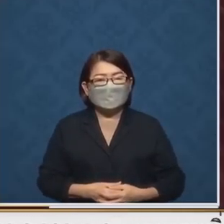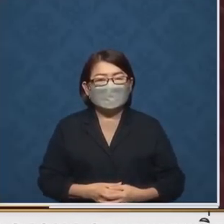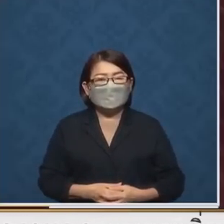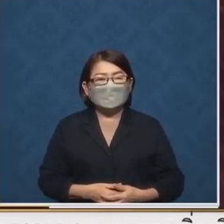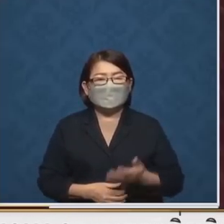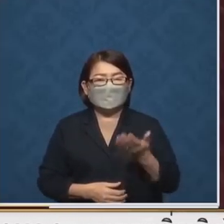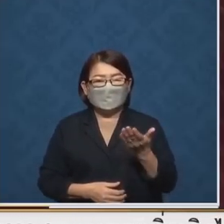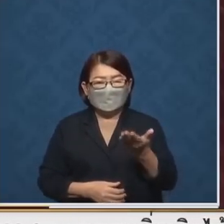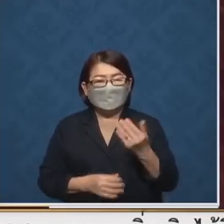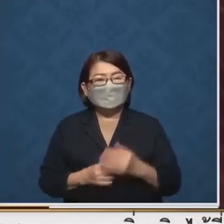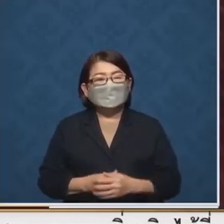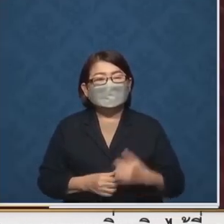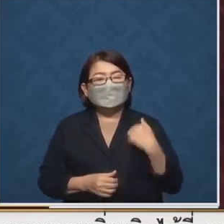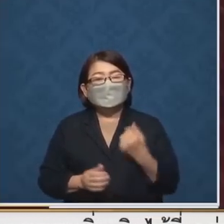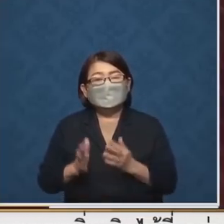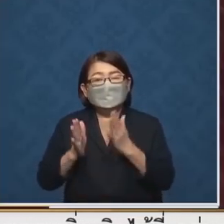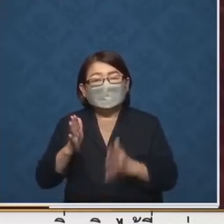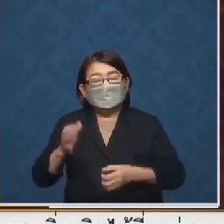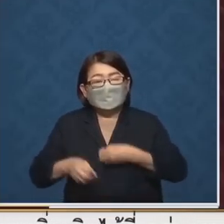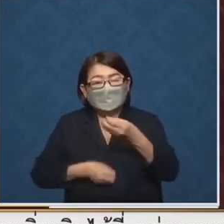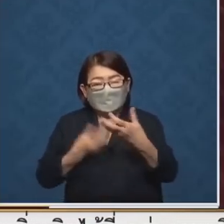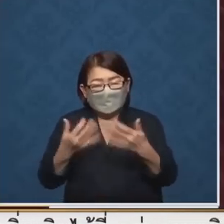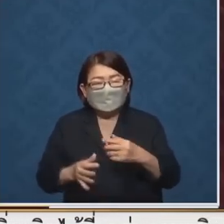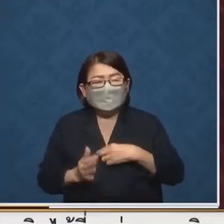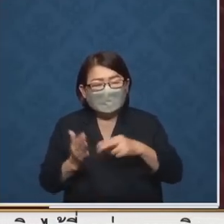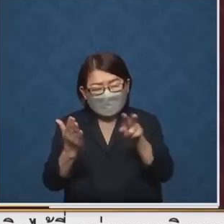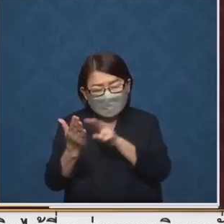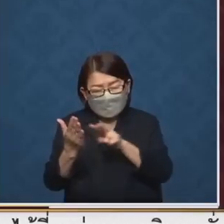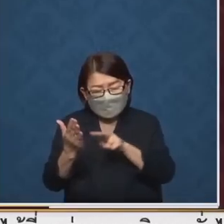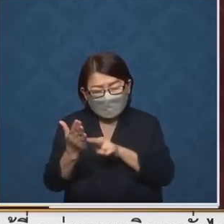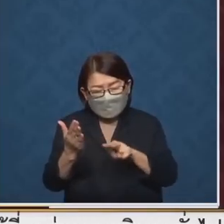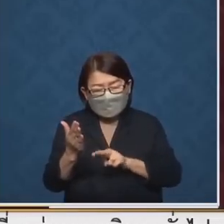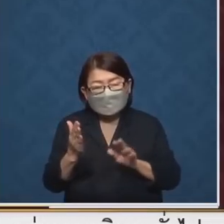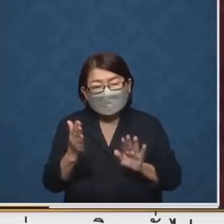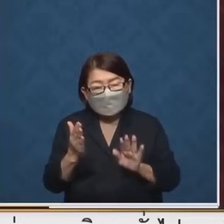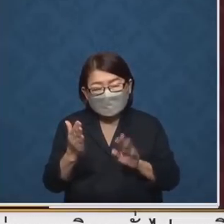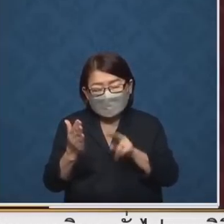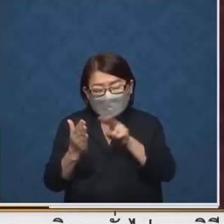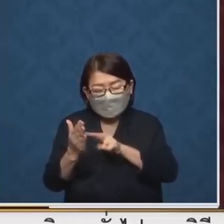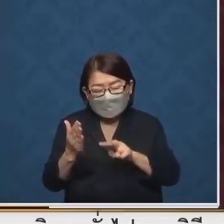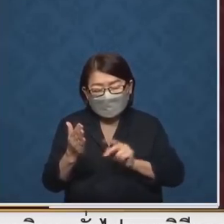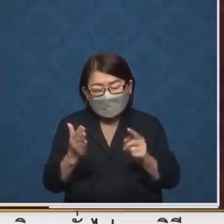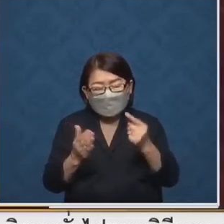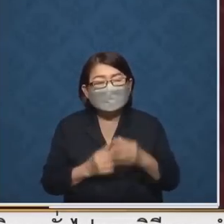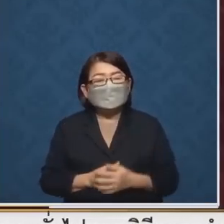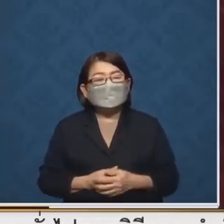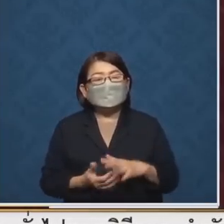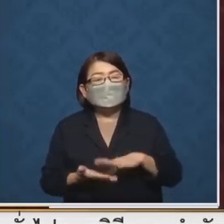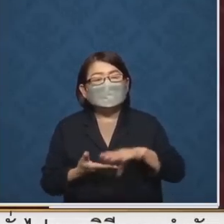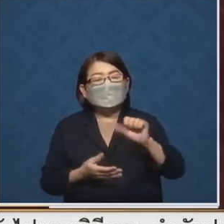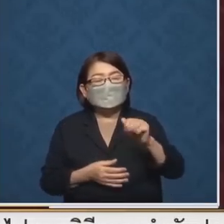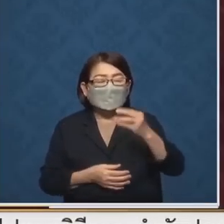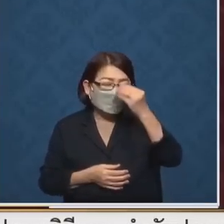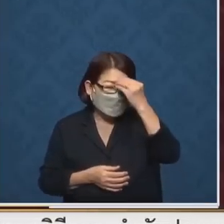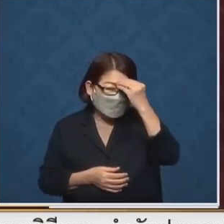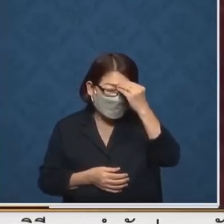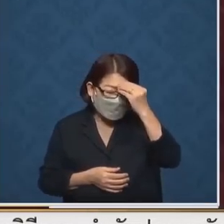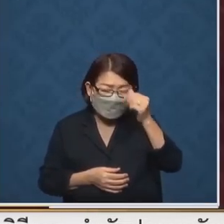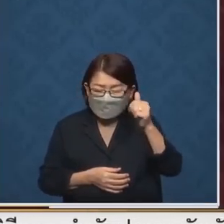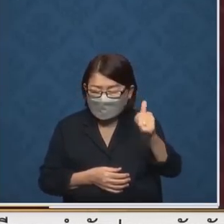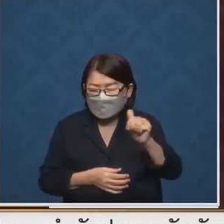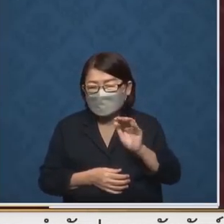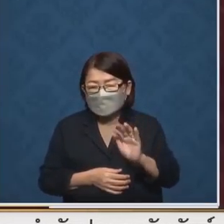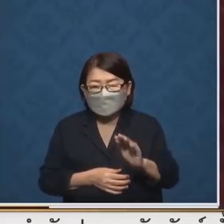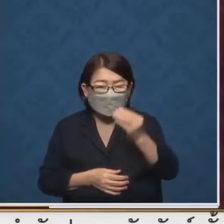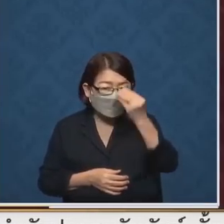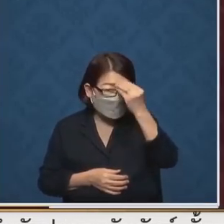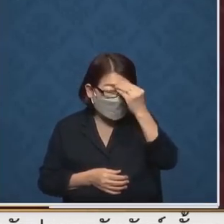อันนี้มีคนอภิปายไปแล้วแต่ผมอยากจะอ่านชาชาชาชาาซัมนะฮะสถาบันนิเคอีและเป็สื่อทมอทธพลที่สดของญี่ป